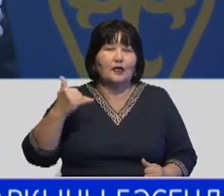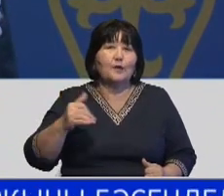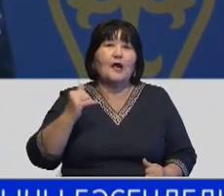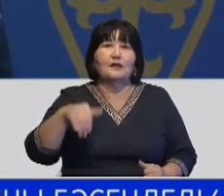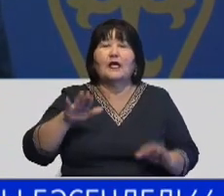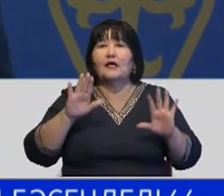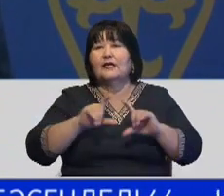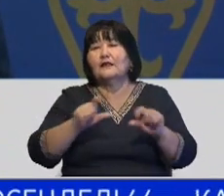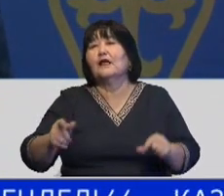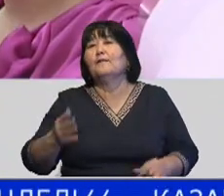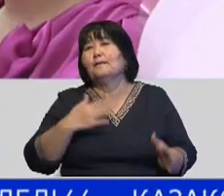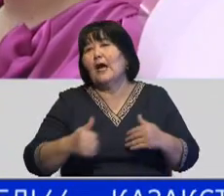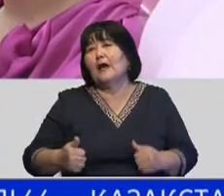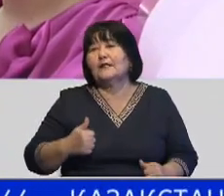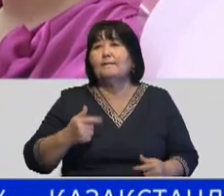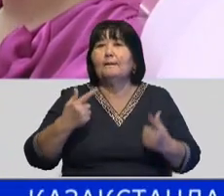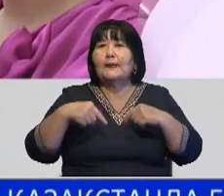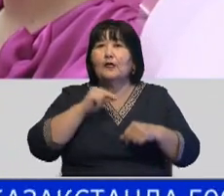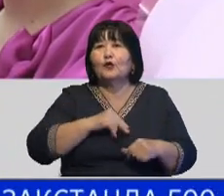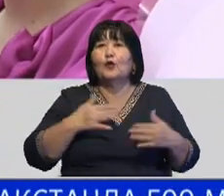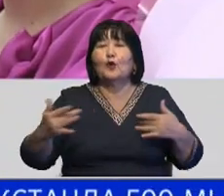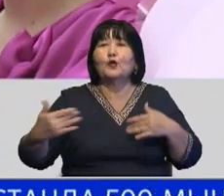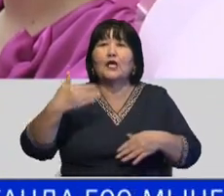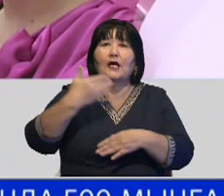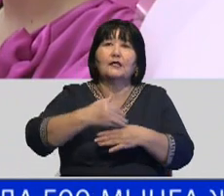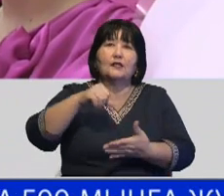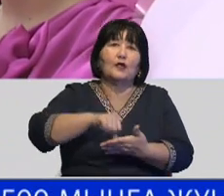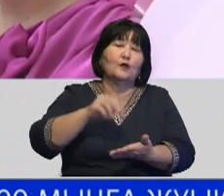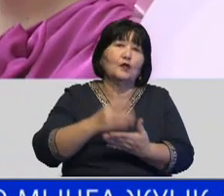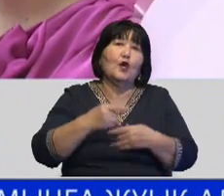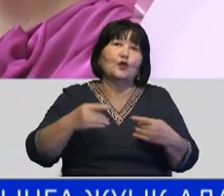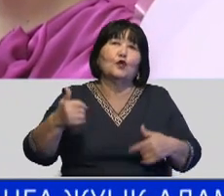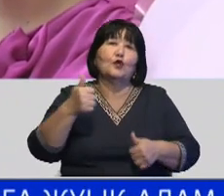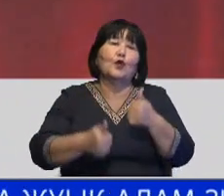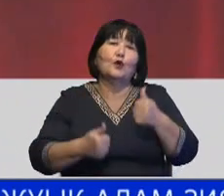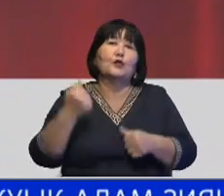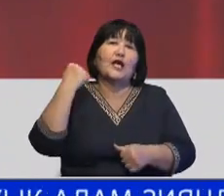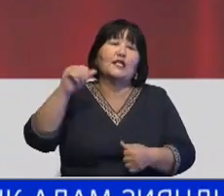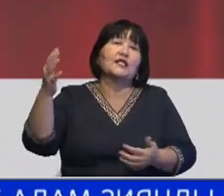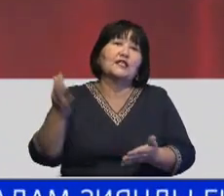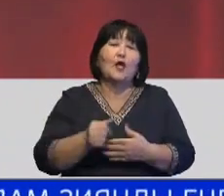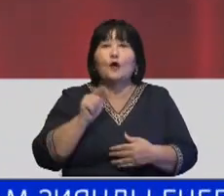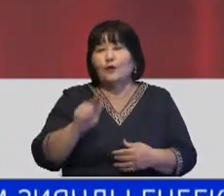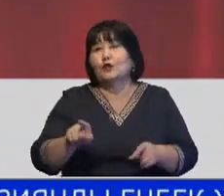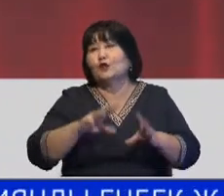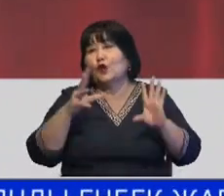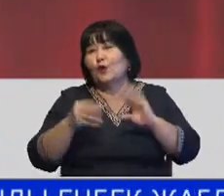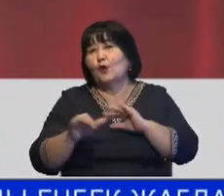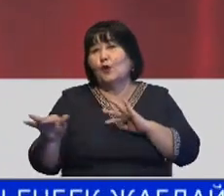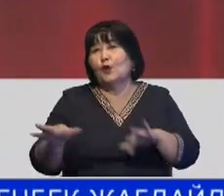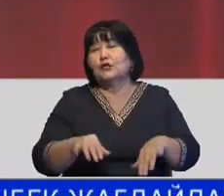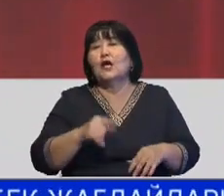Айзере орталығының мақтанышы. Ұжыммен үлкен сахнада өнер көрсетіп жүр. Түрлі конкурстардың жеңімпазы бұл жолы қорытынды